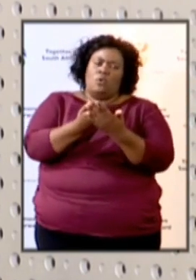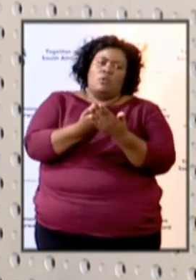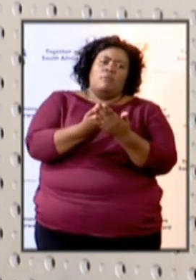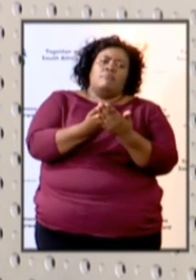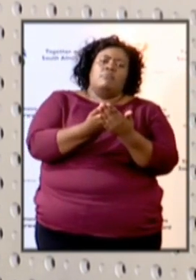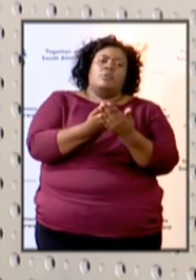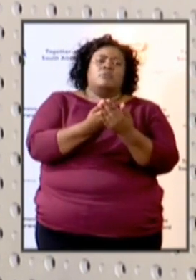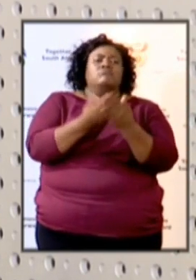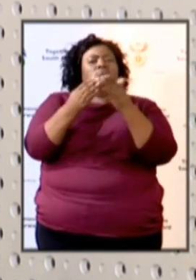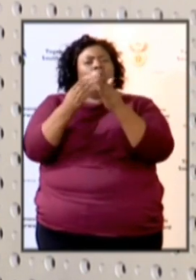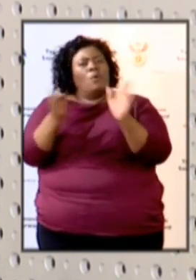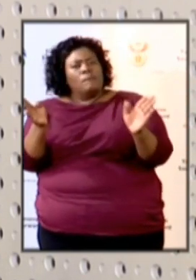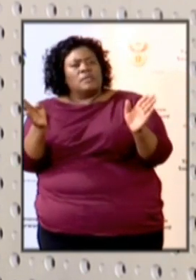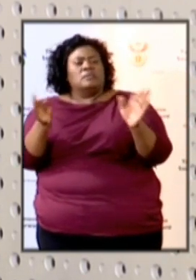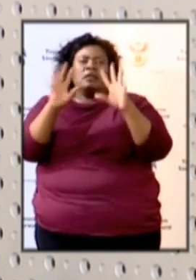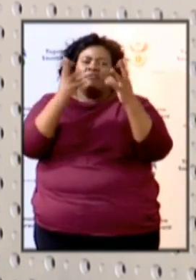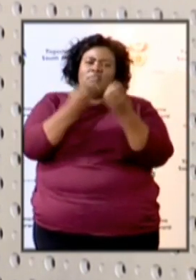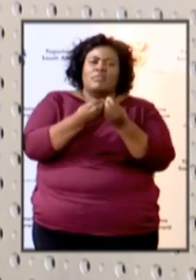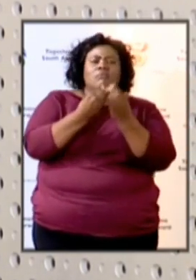ku level 3